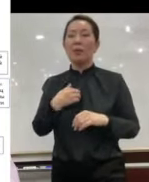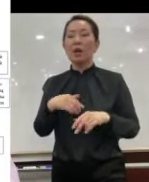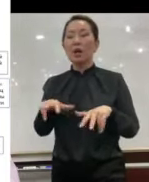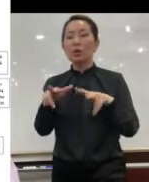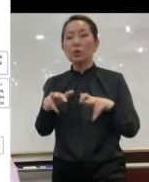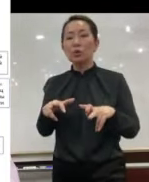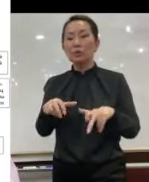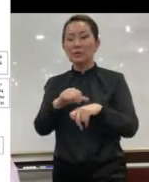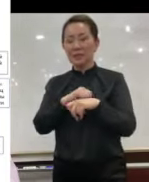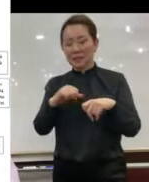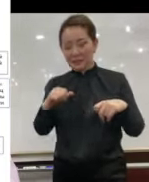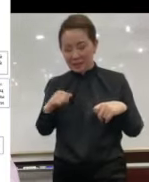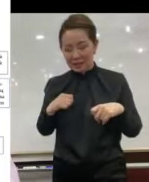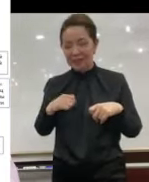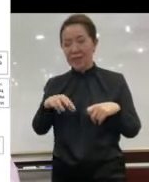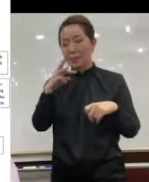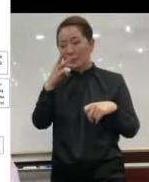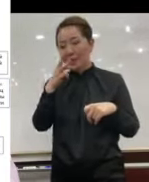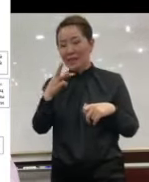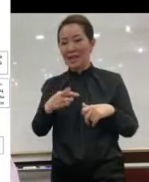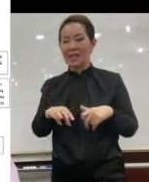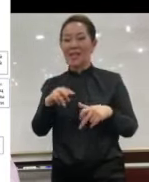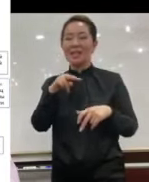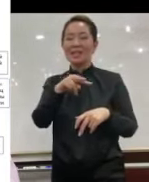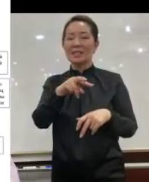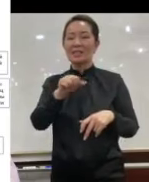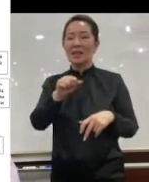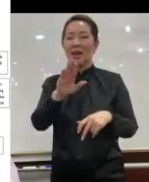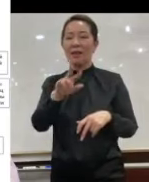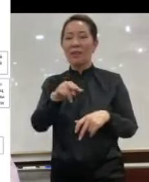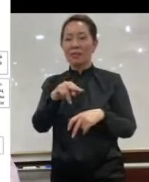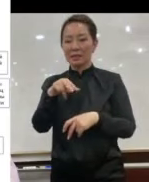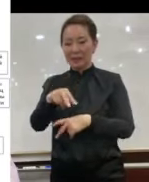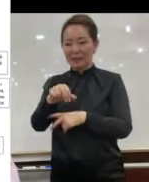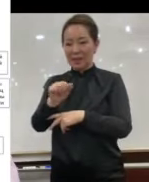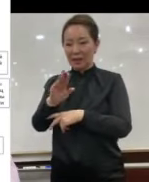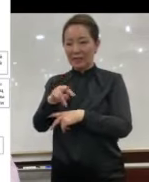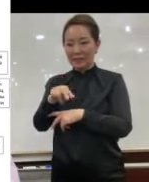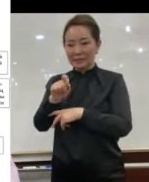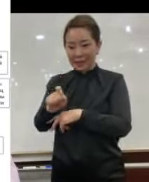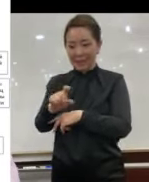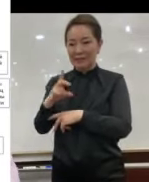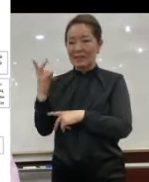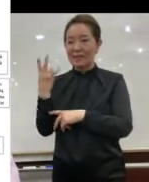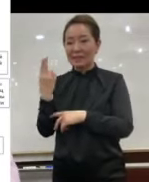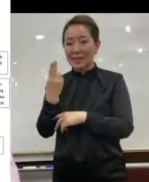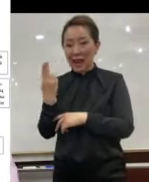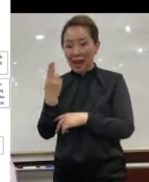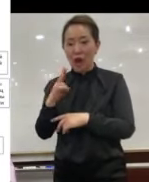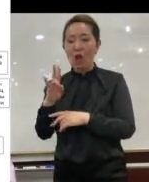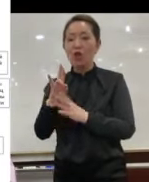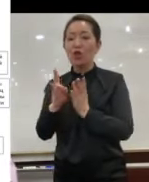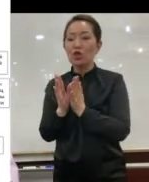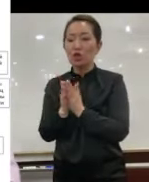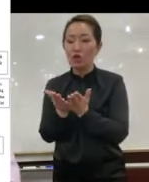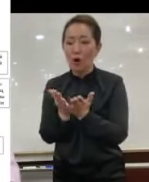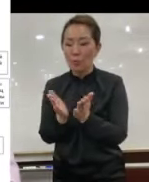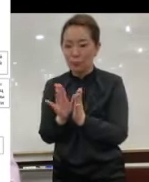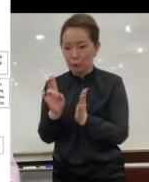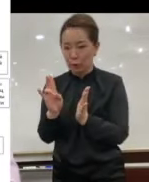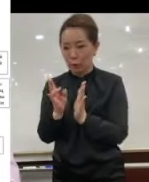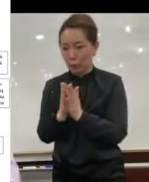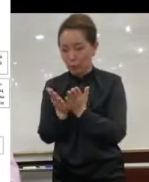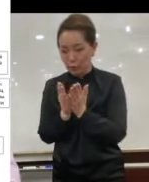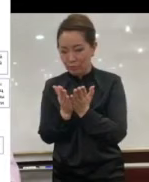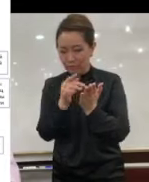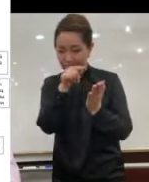үгслийн бэрхшээлтэй иргэдийн мэдээллийн лавлах цагаан ном мөн үгслийн бэрхшээлтэй иргэдийн статистик гэсэн